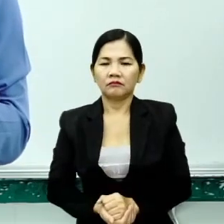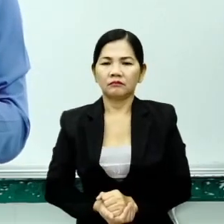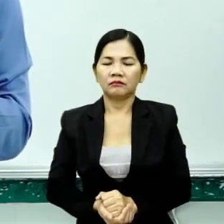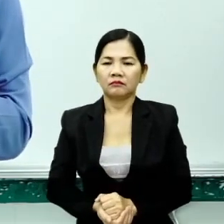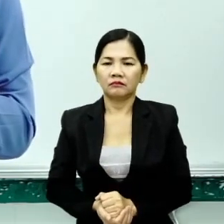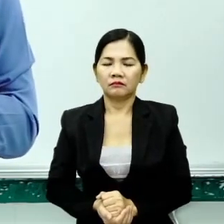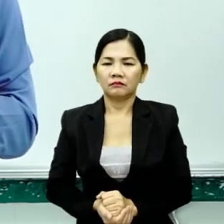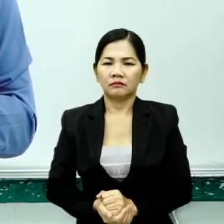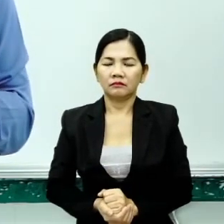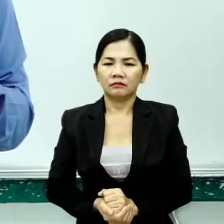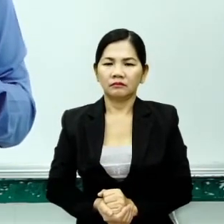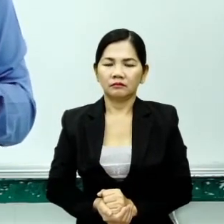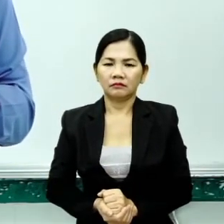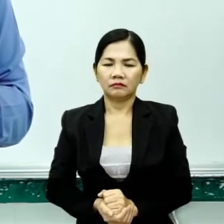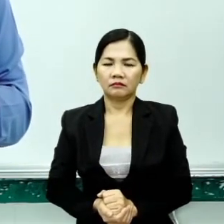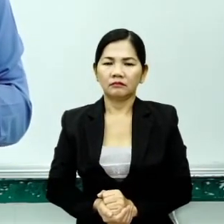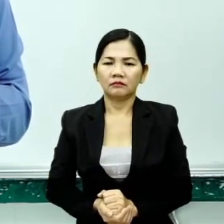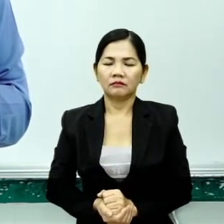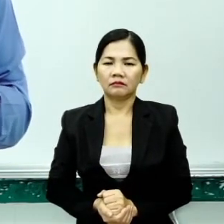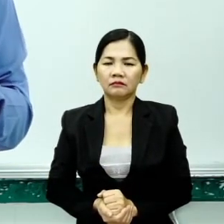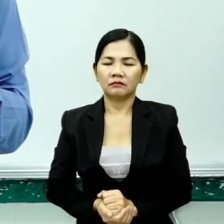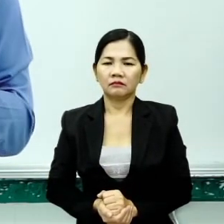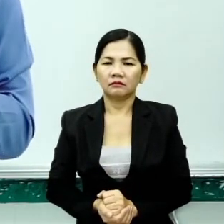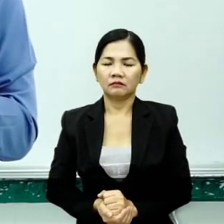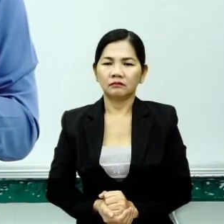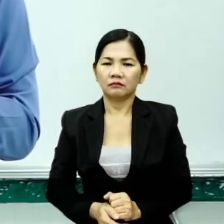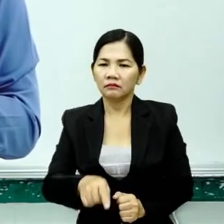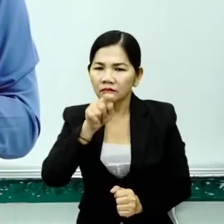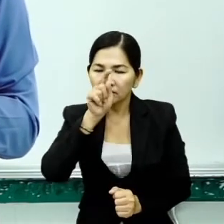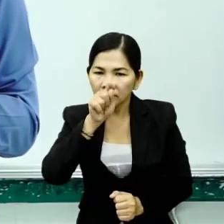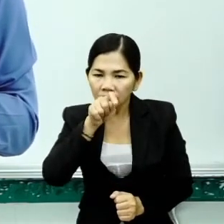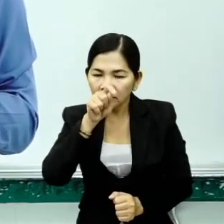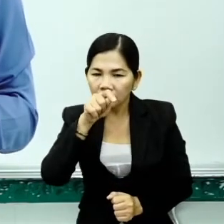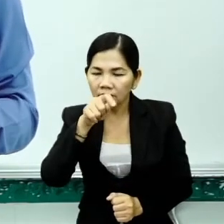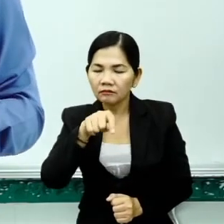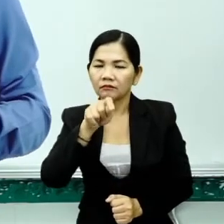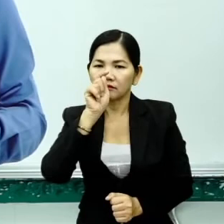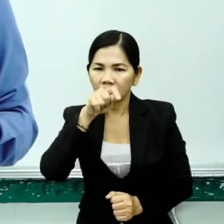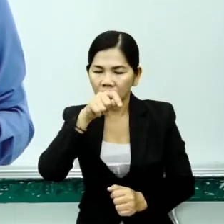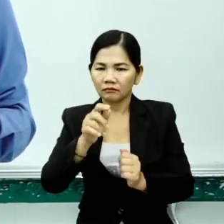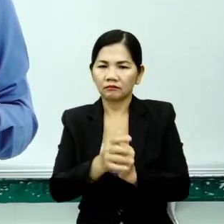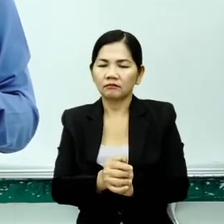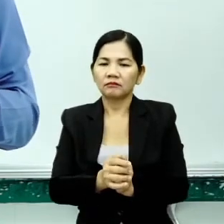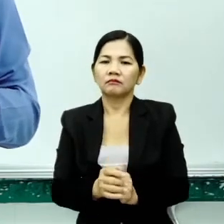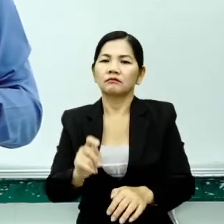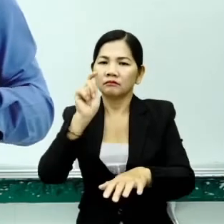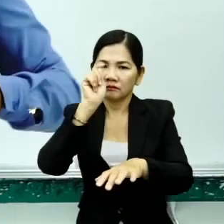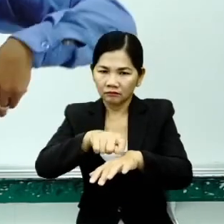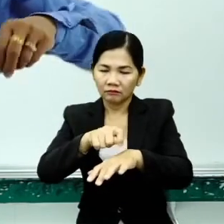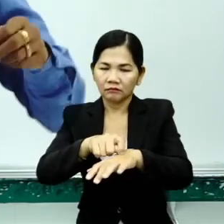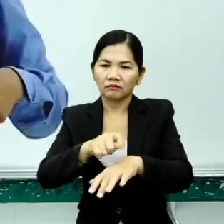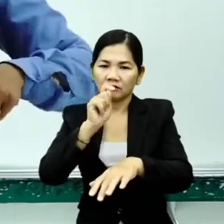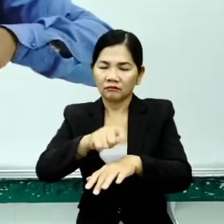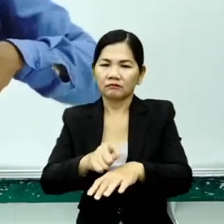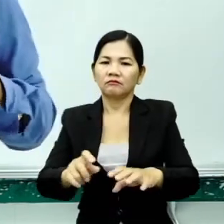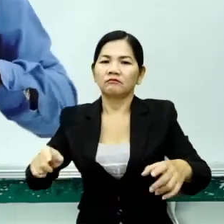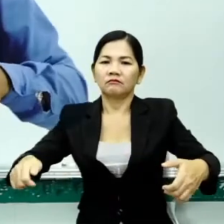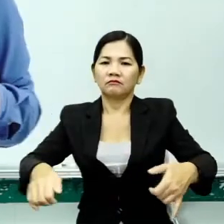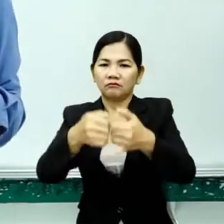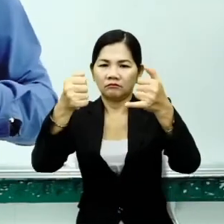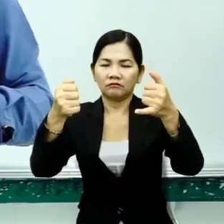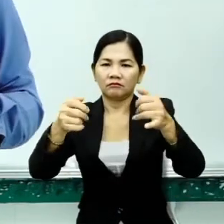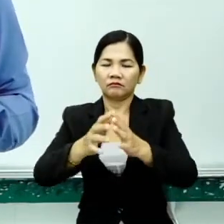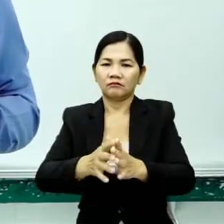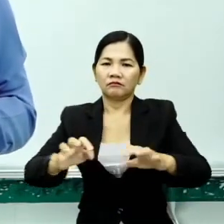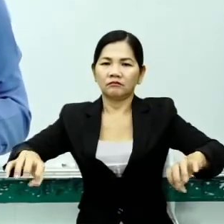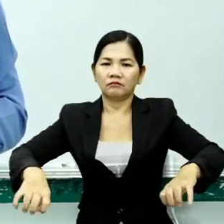con cha cha được chỉ mua ăn ấy chẳng mạch đã có cha bị ăn chắc dương rồi có bị ăn chắc là dương cha bạn